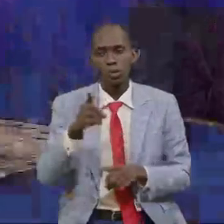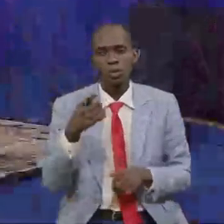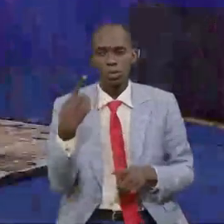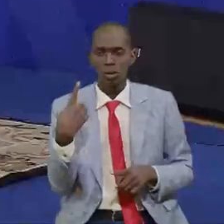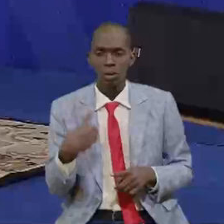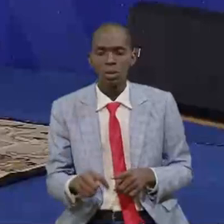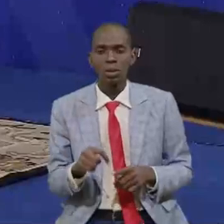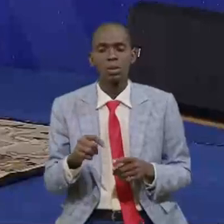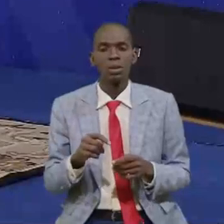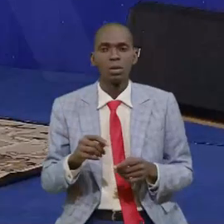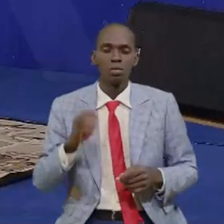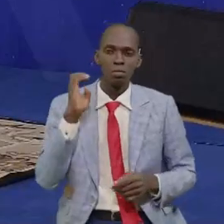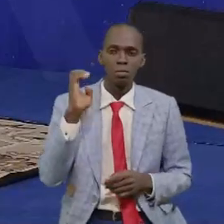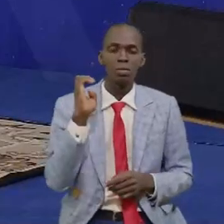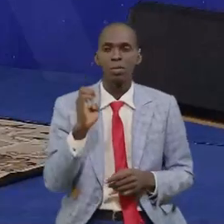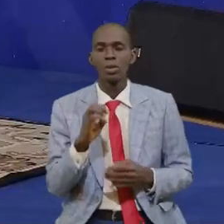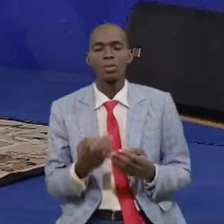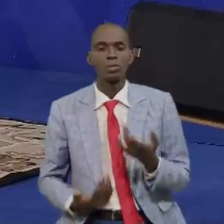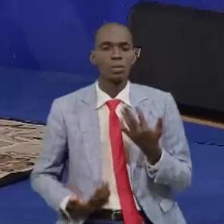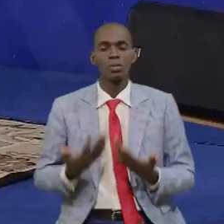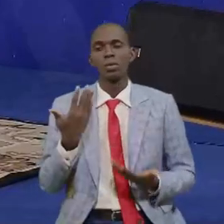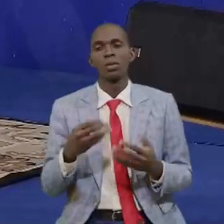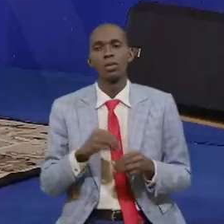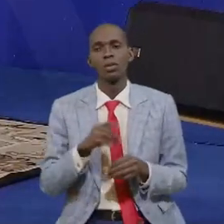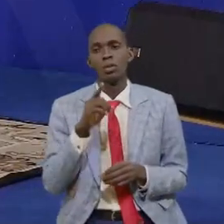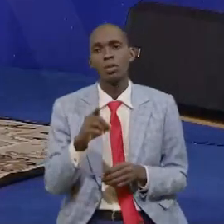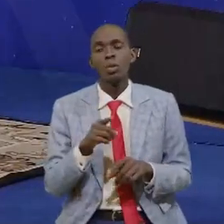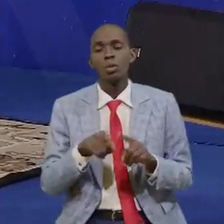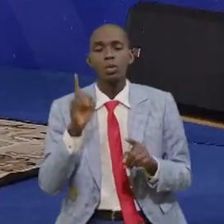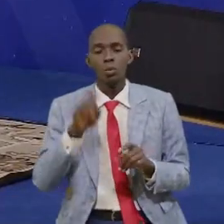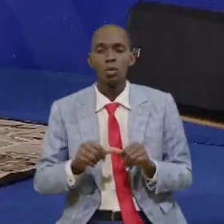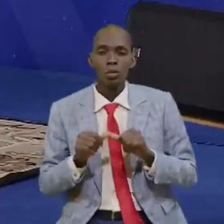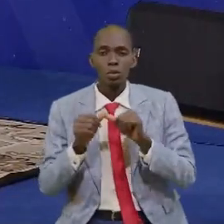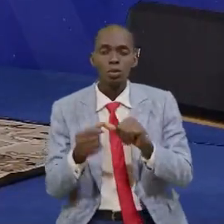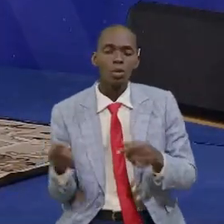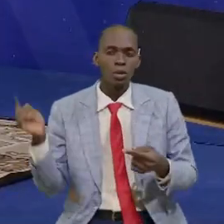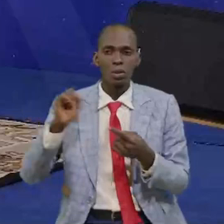Tu prends la retraite sur le plan dénominationnel, mais tu continues dans le feu jusqu'à la fin.